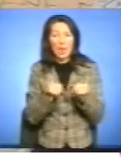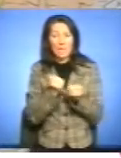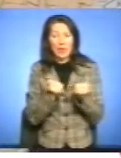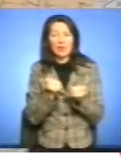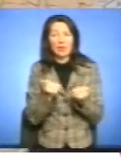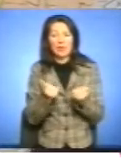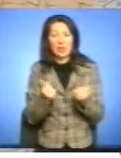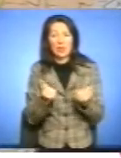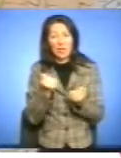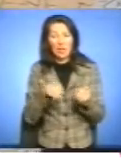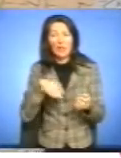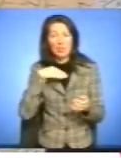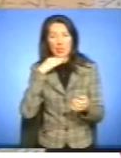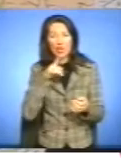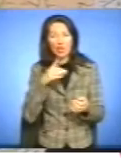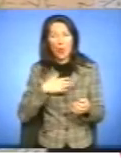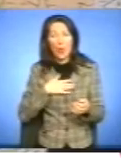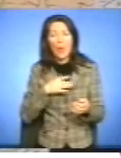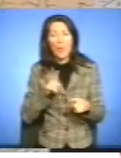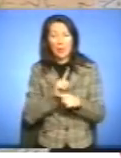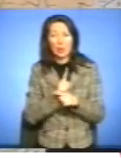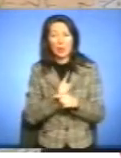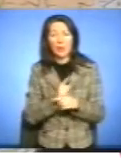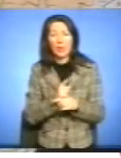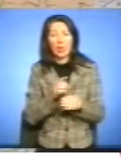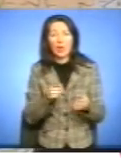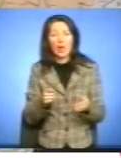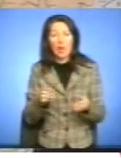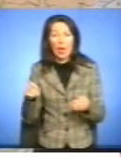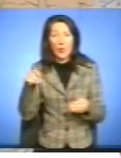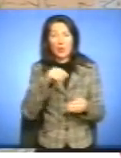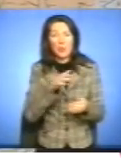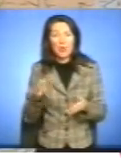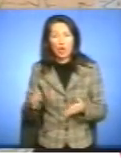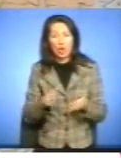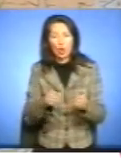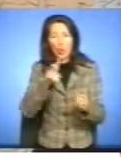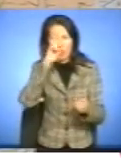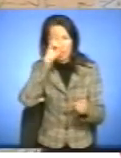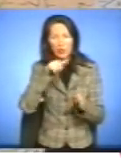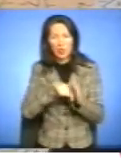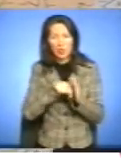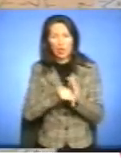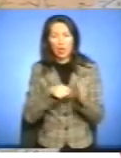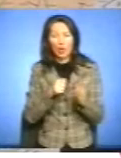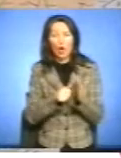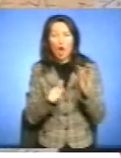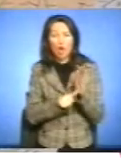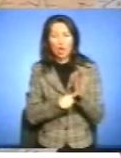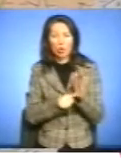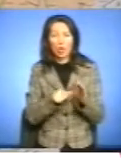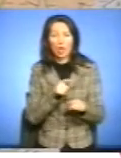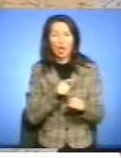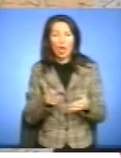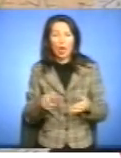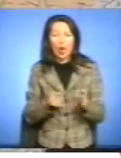вистачає, щоб ми по нормативах закрили лише дороги державного значення. І до 6-ї години ми вже рух пустили по більшості маршрутів